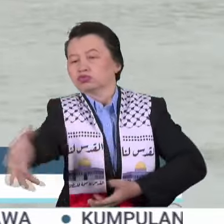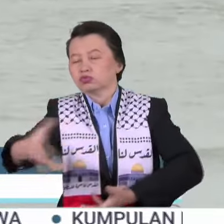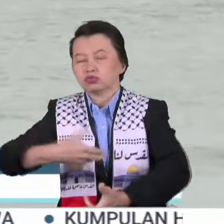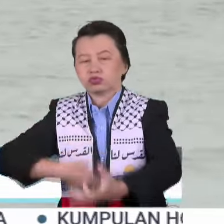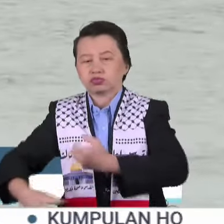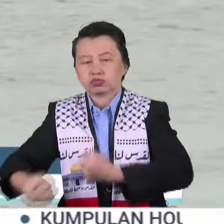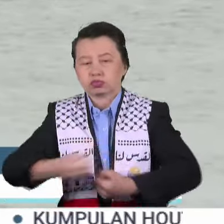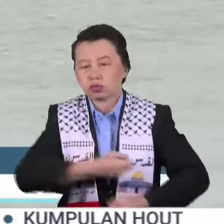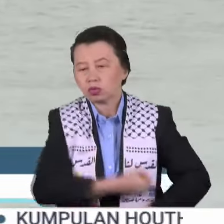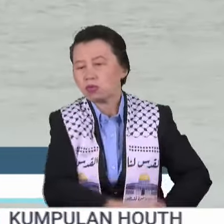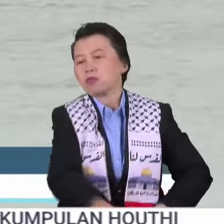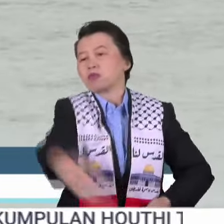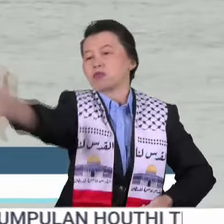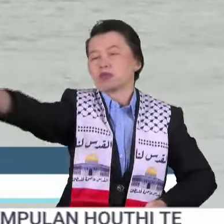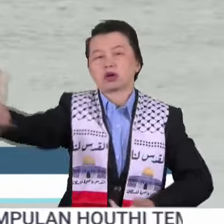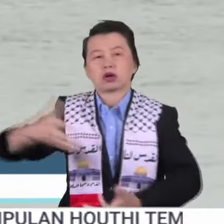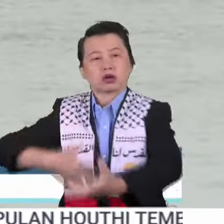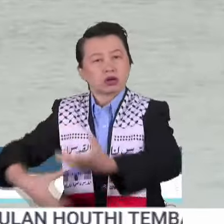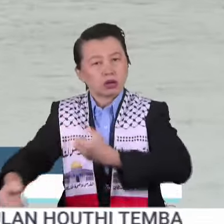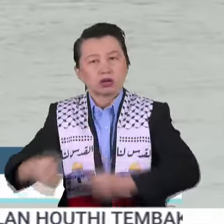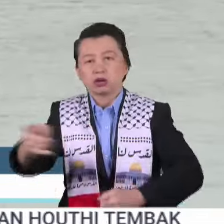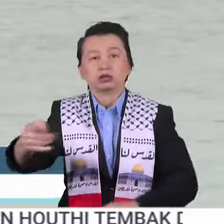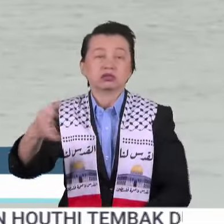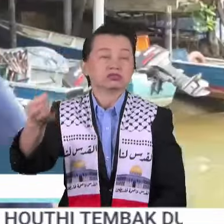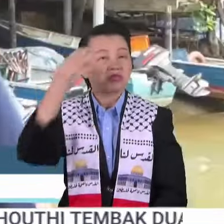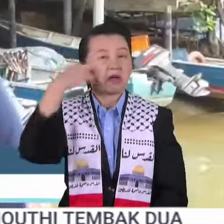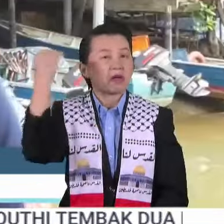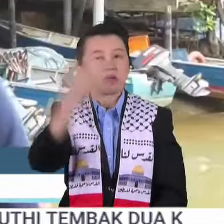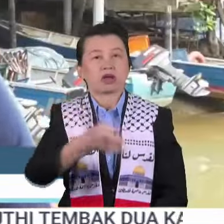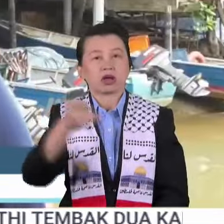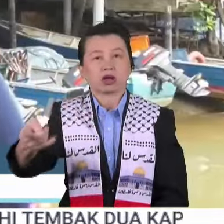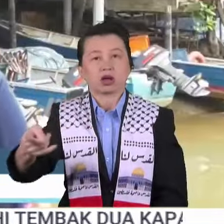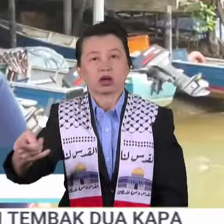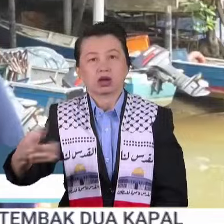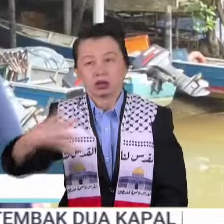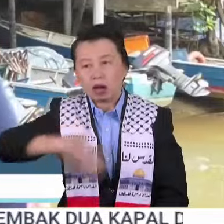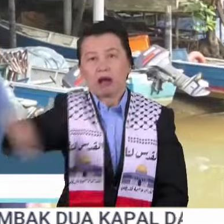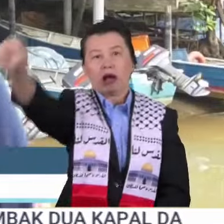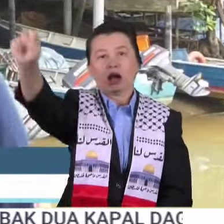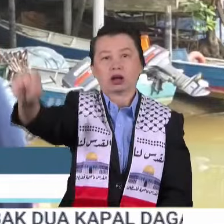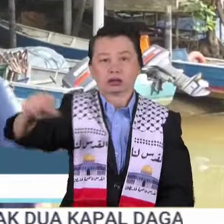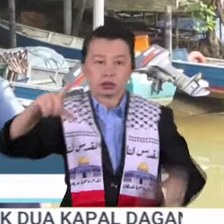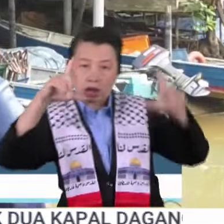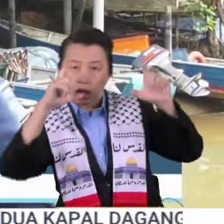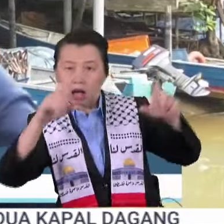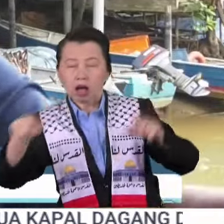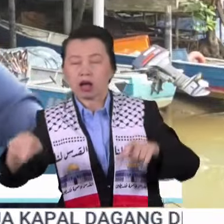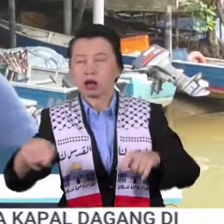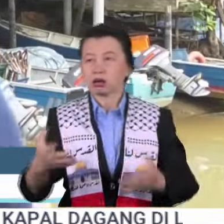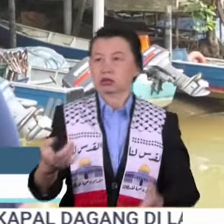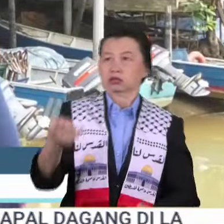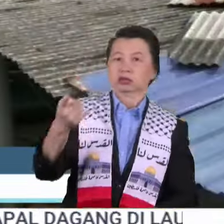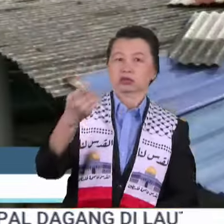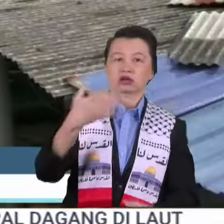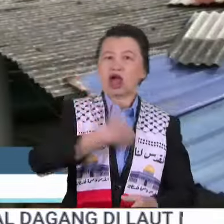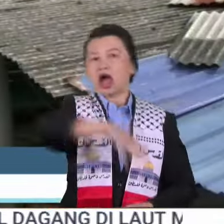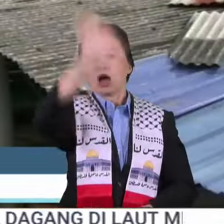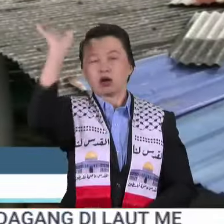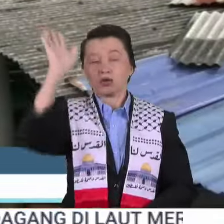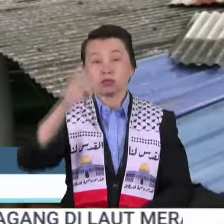tengah buang rawai apa semua. Dia tak kira tu. Dia janji dia empat, dia tanya je, dia ambil gambar. Kadang dia suruh keluar.